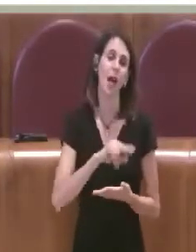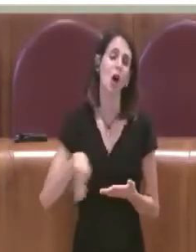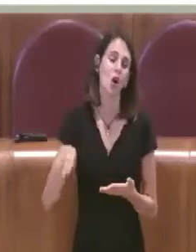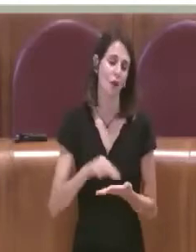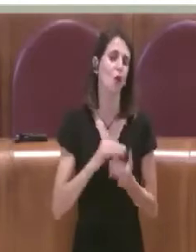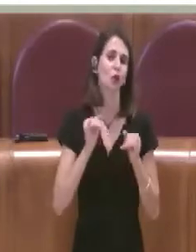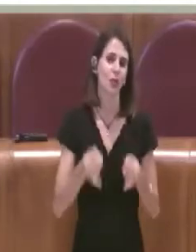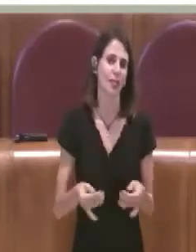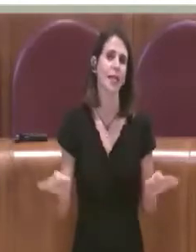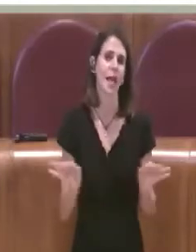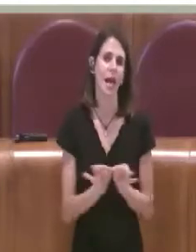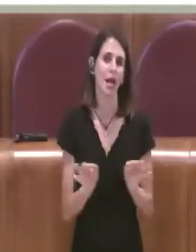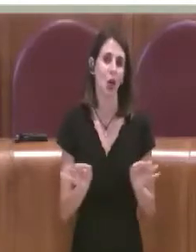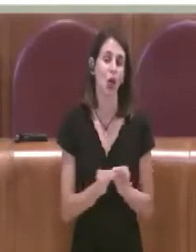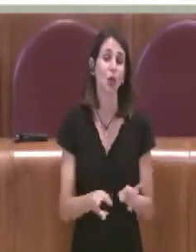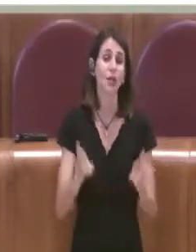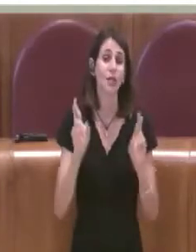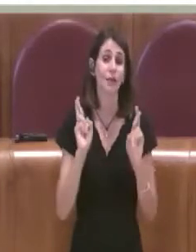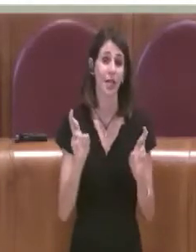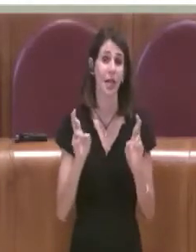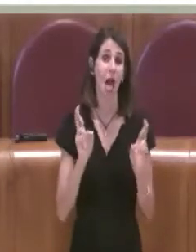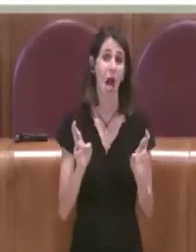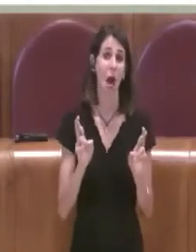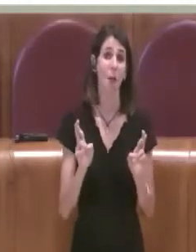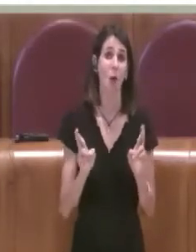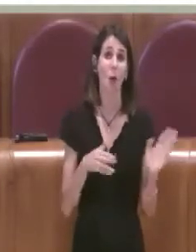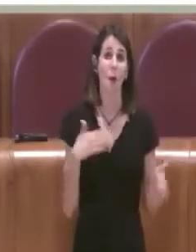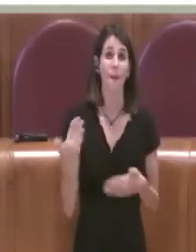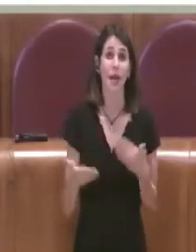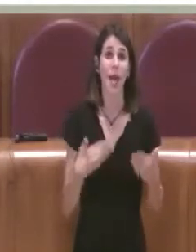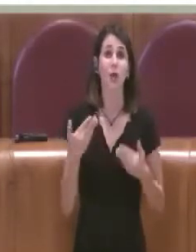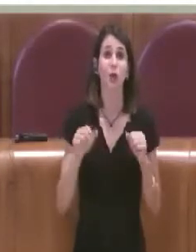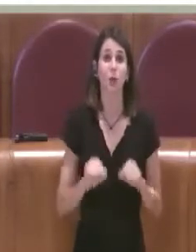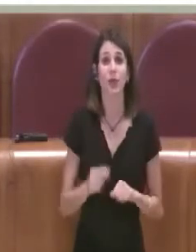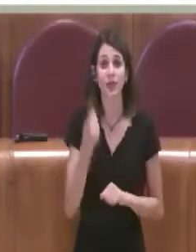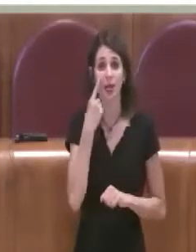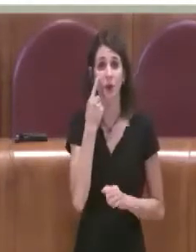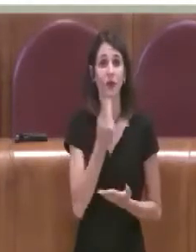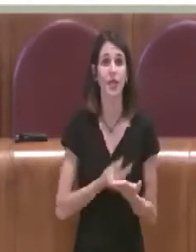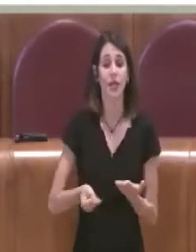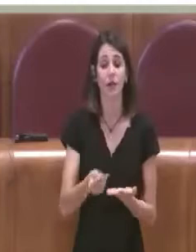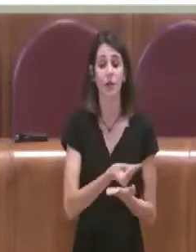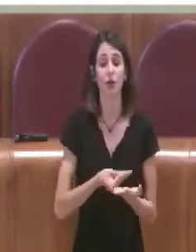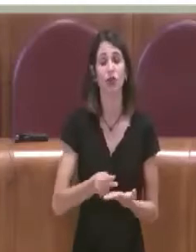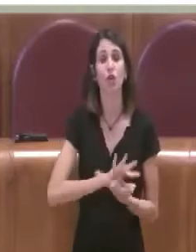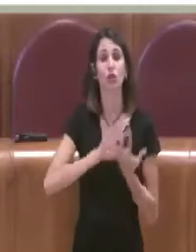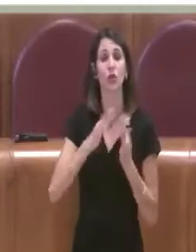questa mozione e speriamo che quanto prima questo progetto possa essere